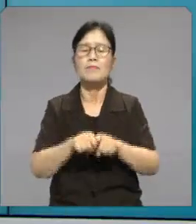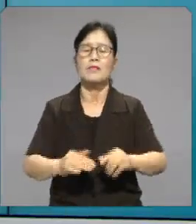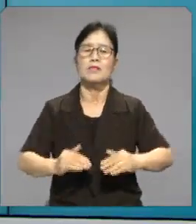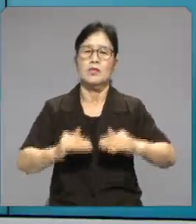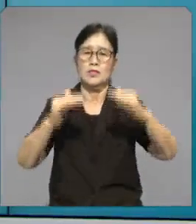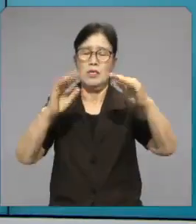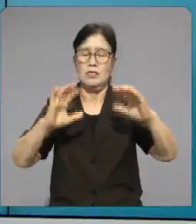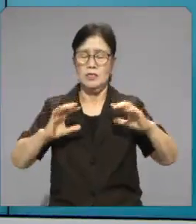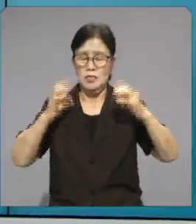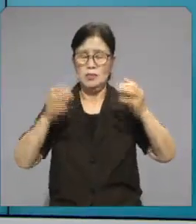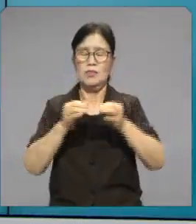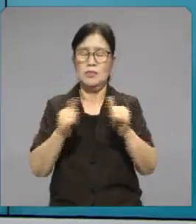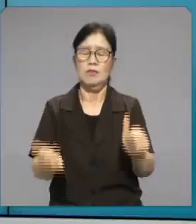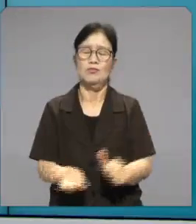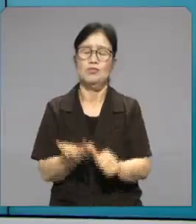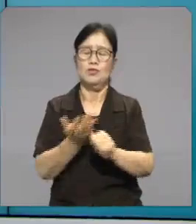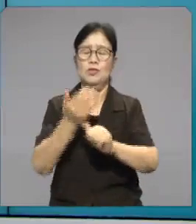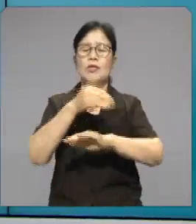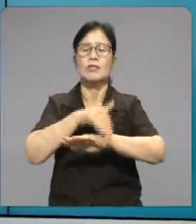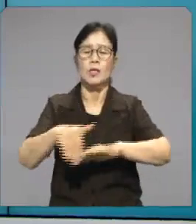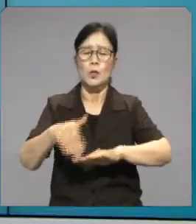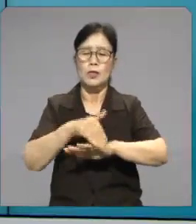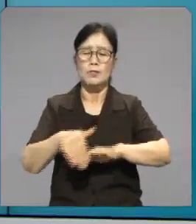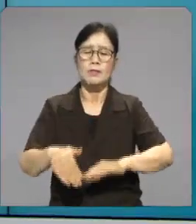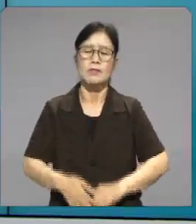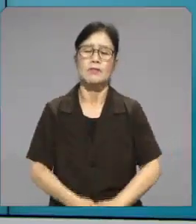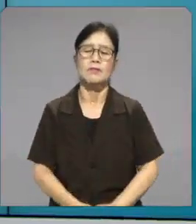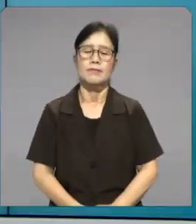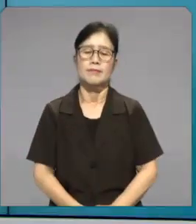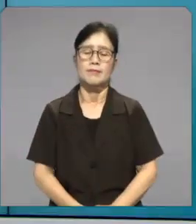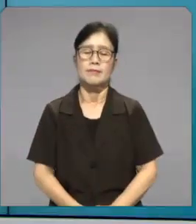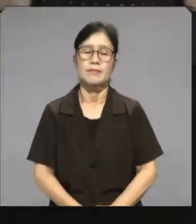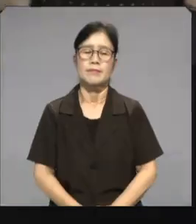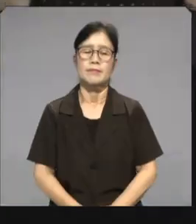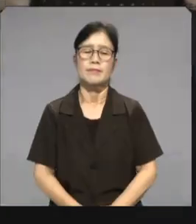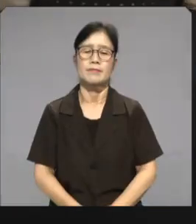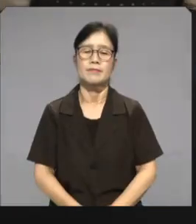글로벌 인재를 육성할 계획입니다. 김대영 기자입니다.